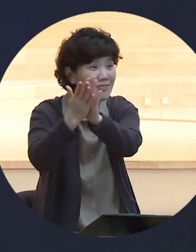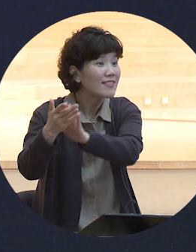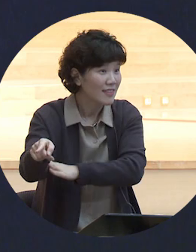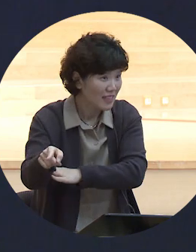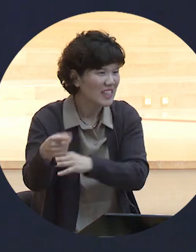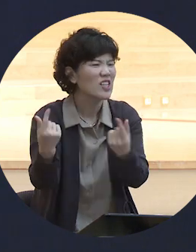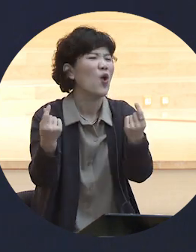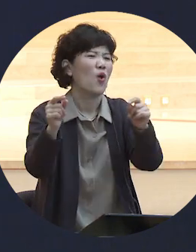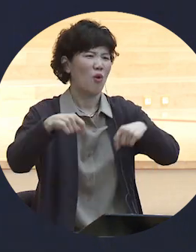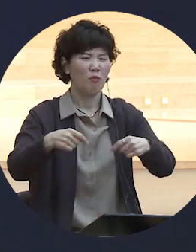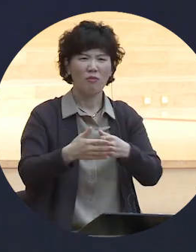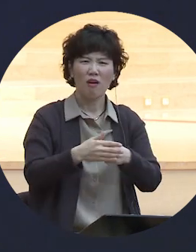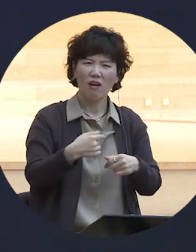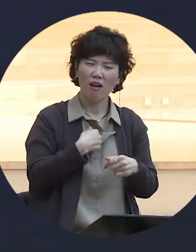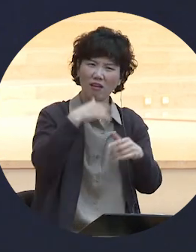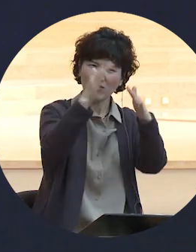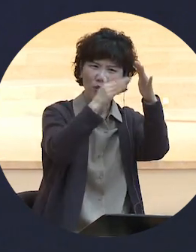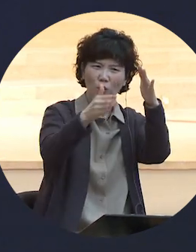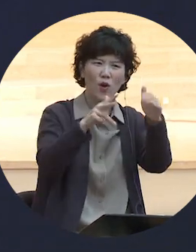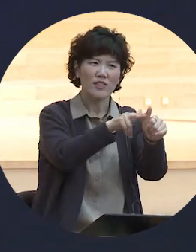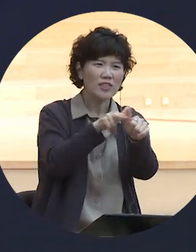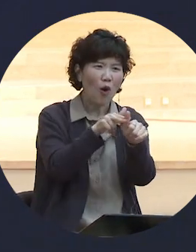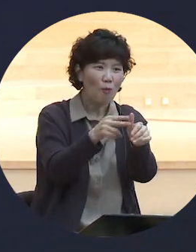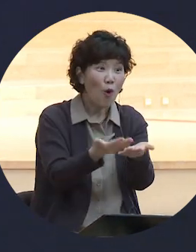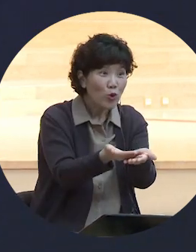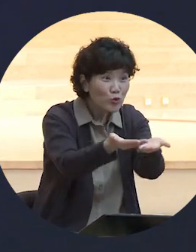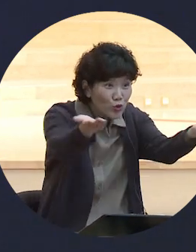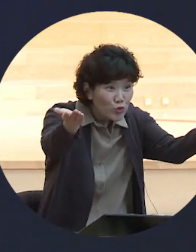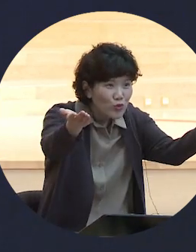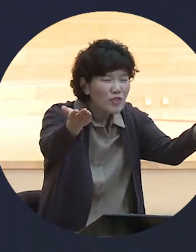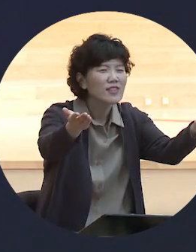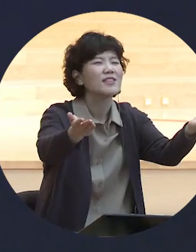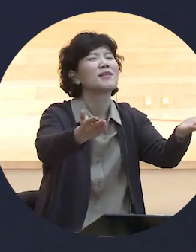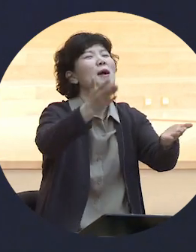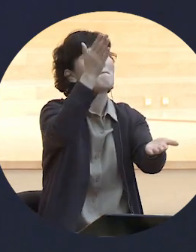했냐? 성도들의 정보를 제공하는 차원에 말고 그것